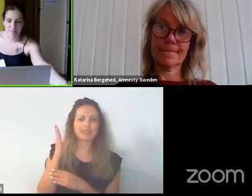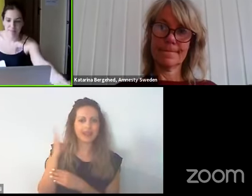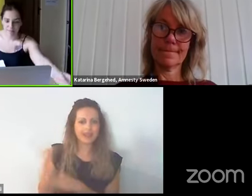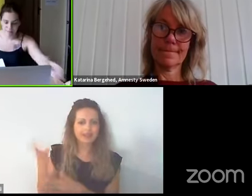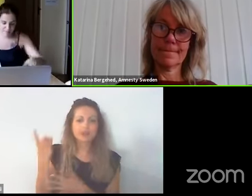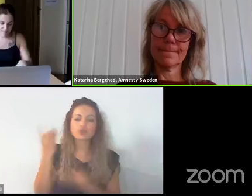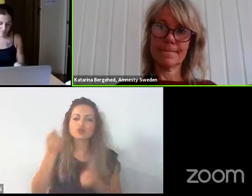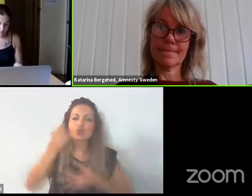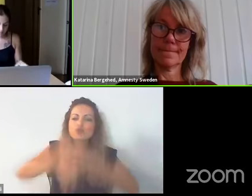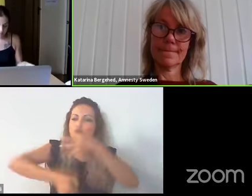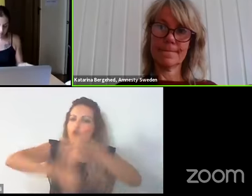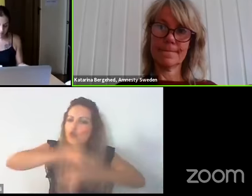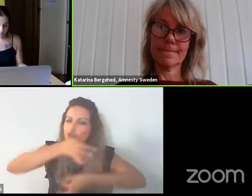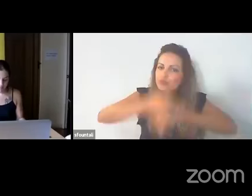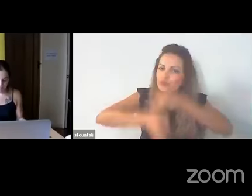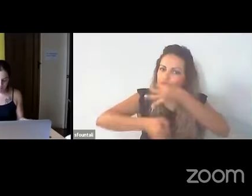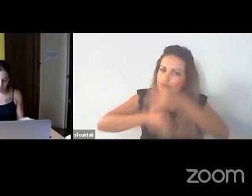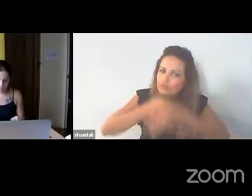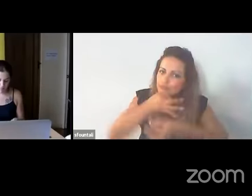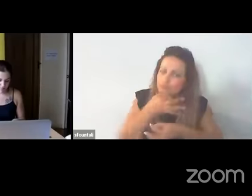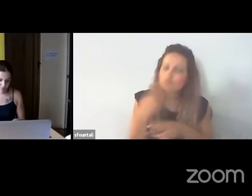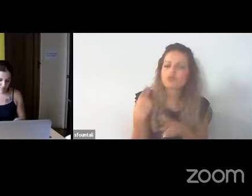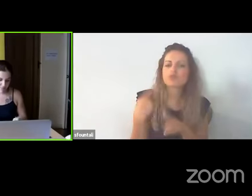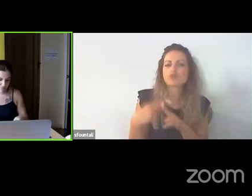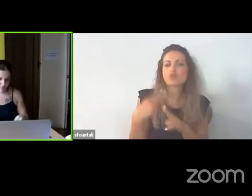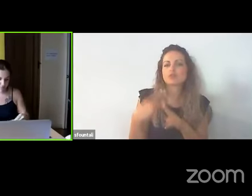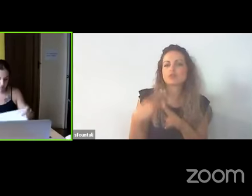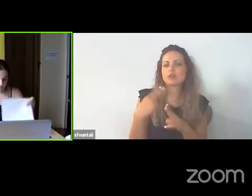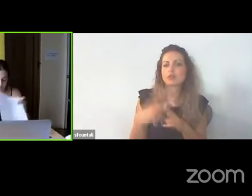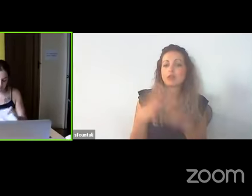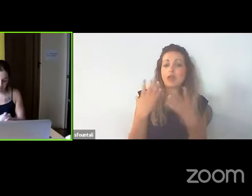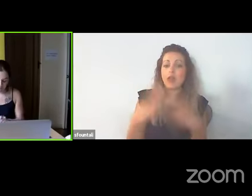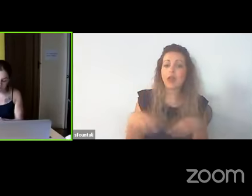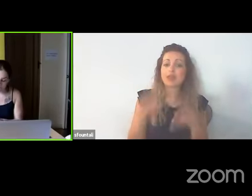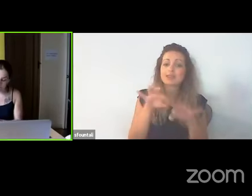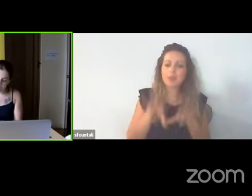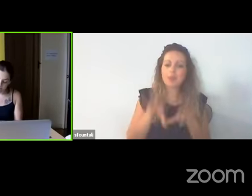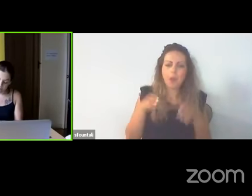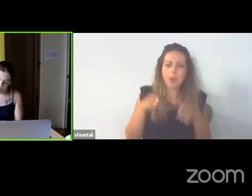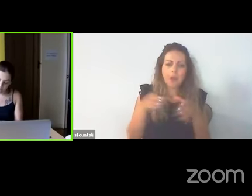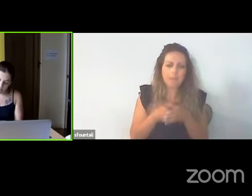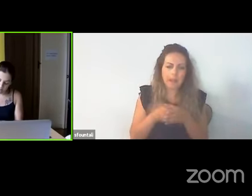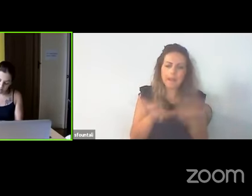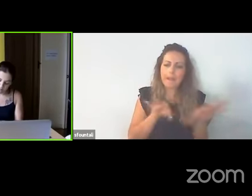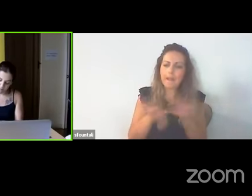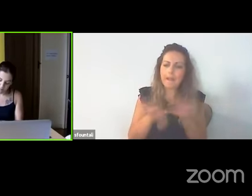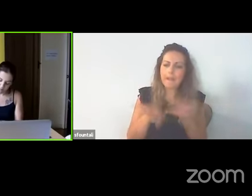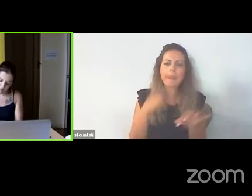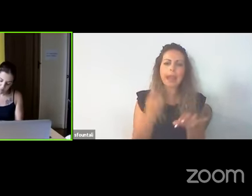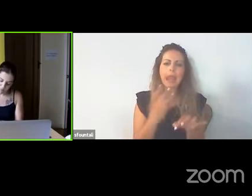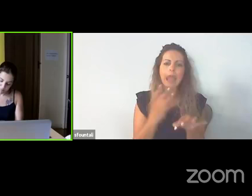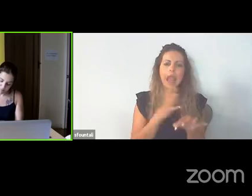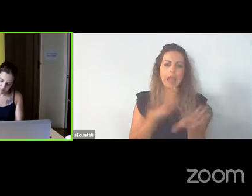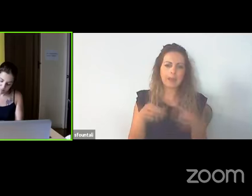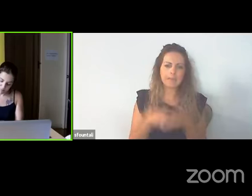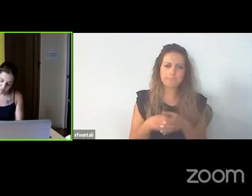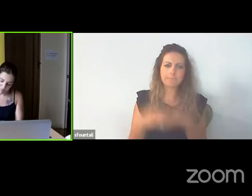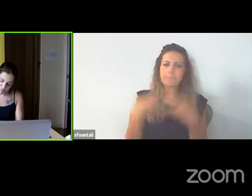της, όπου περιέγραψε πώς από μία μικρή ομάδα ανθρώπων και μία